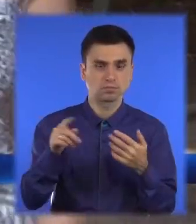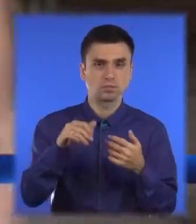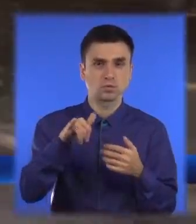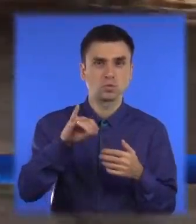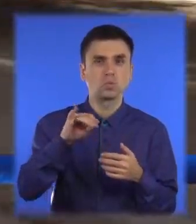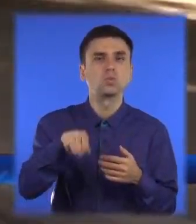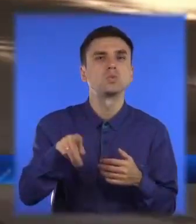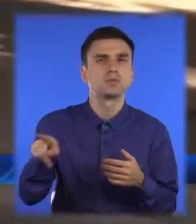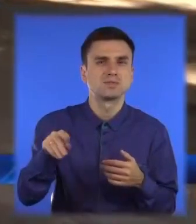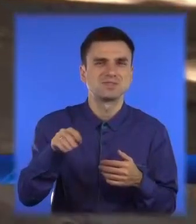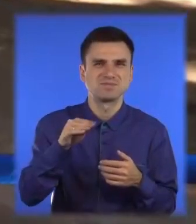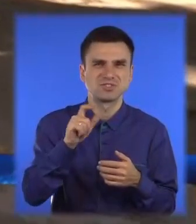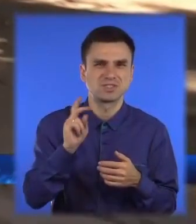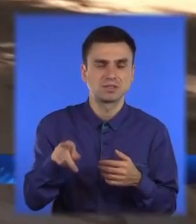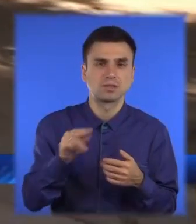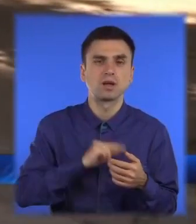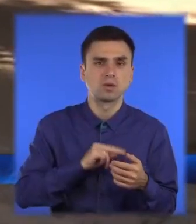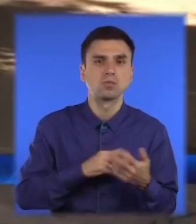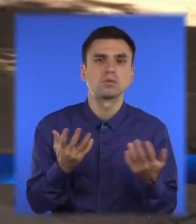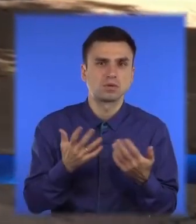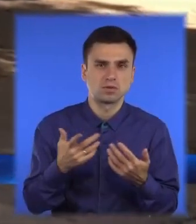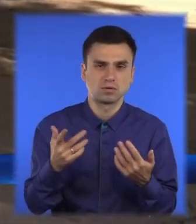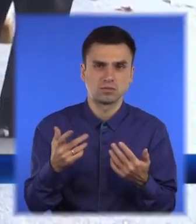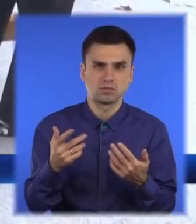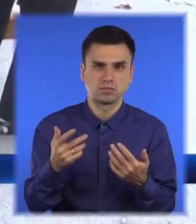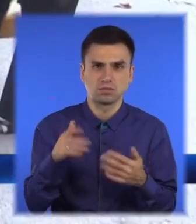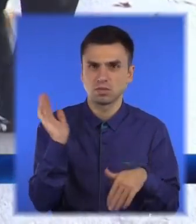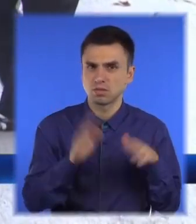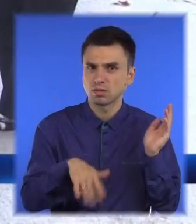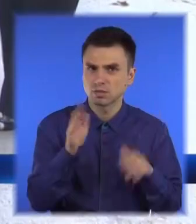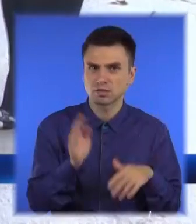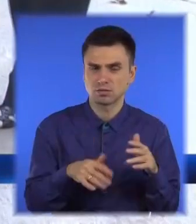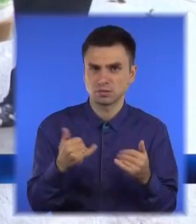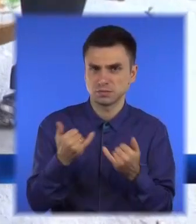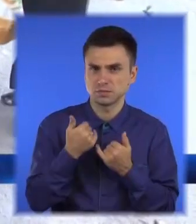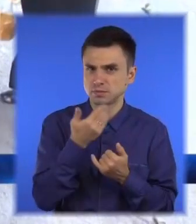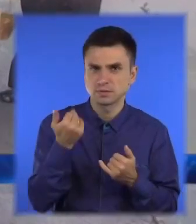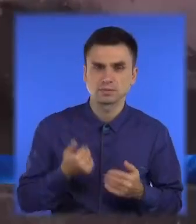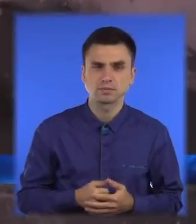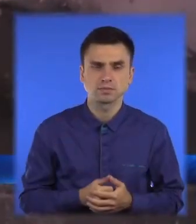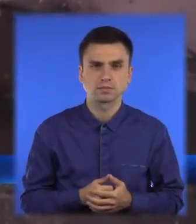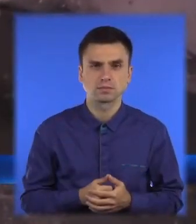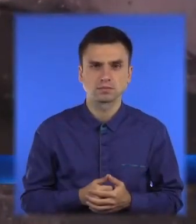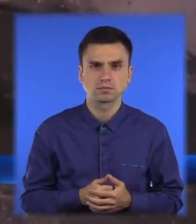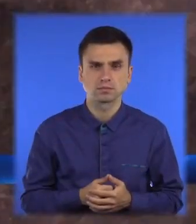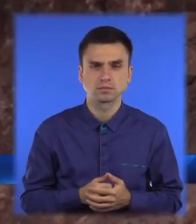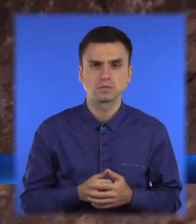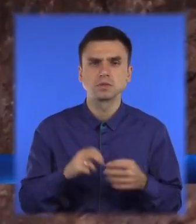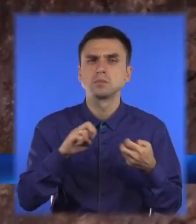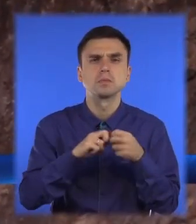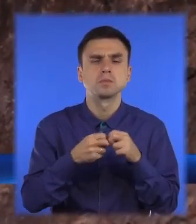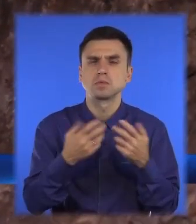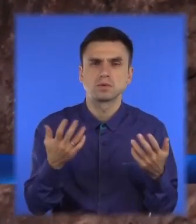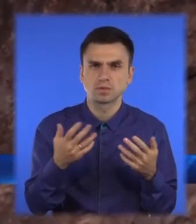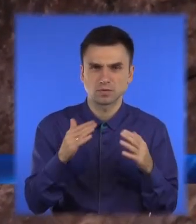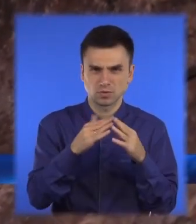виконувати свої обов'язки. Вони просто халатно до них відносяться. Справа в тому, що мешканці будинку вже місяць дихають